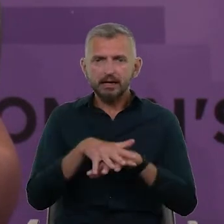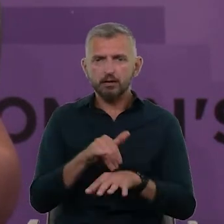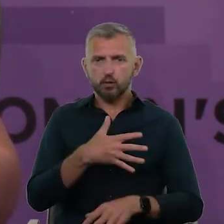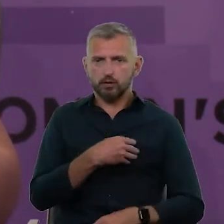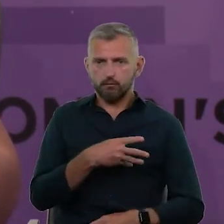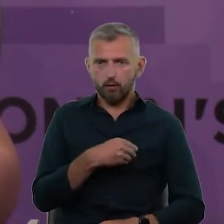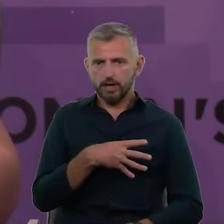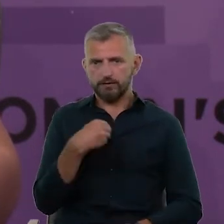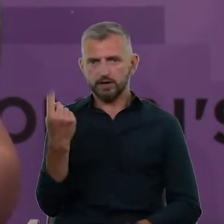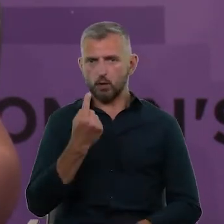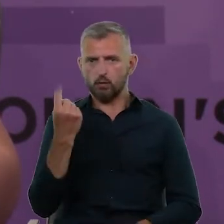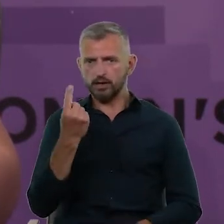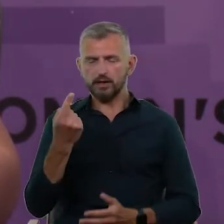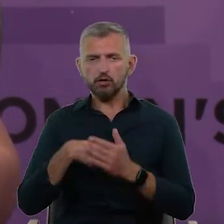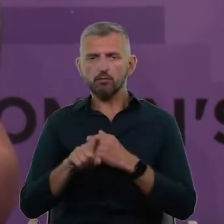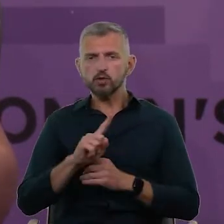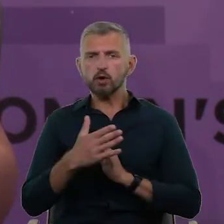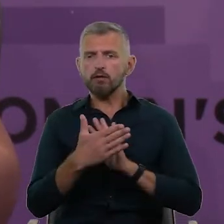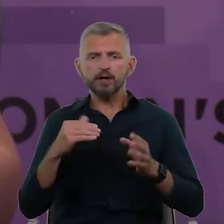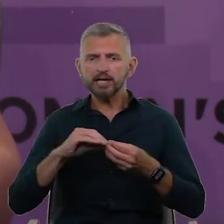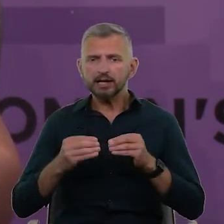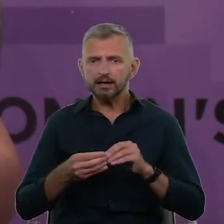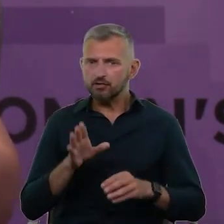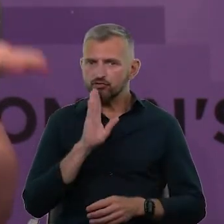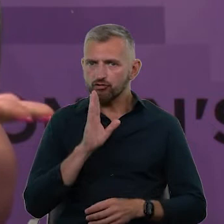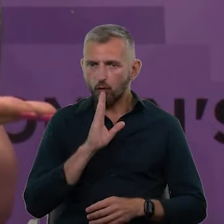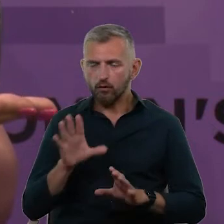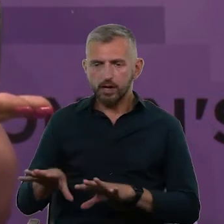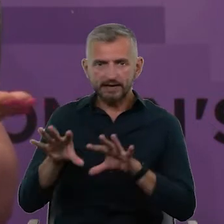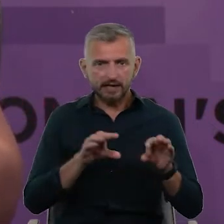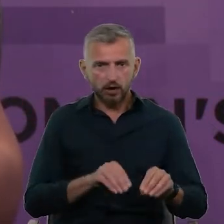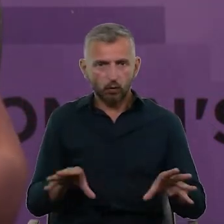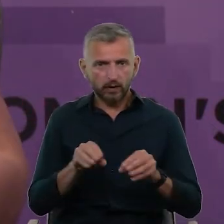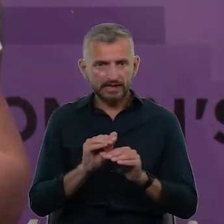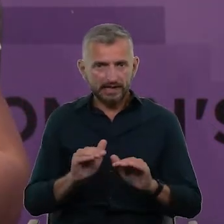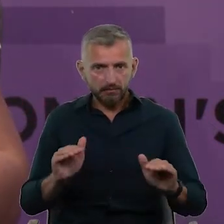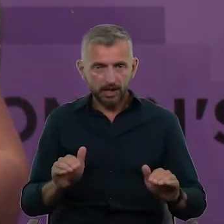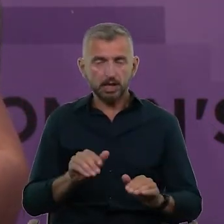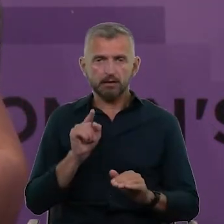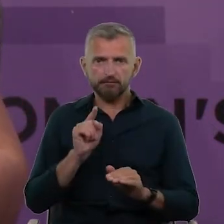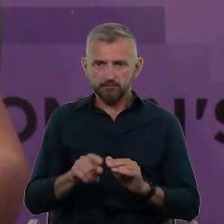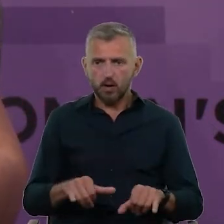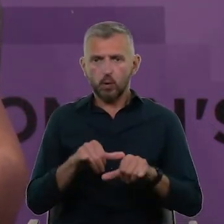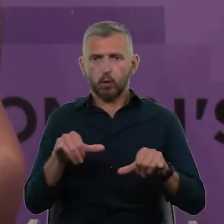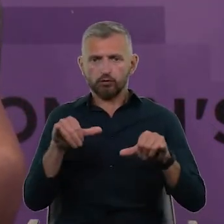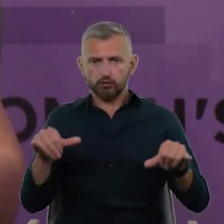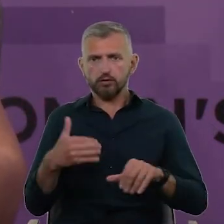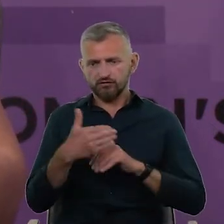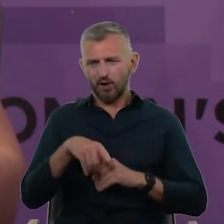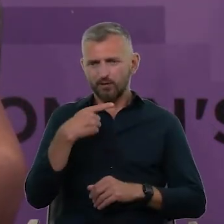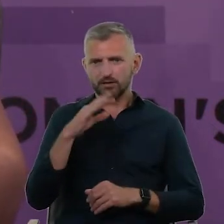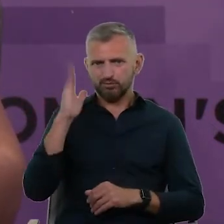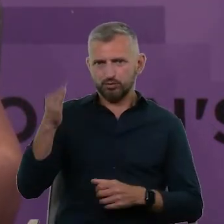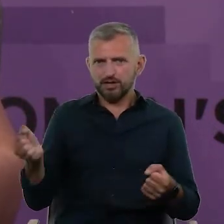Львові, Львівській області, тому що виклики жінок переселенок з дітьми, вони все ж таки ростуть, ми вже говорили про зиму.